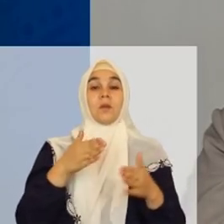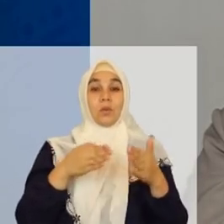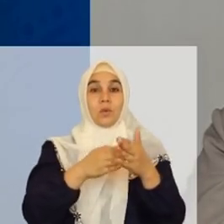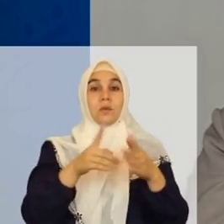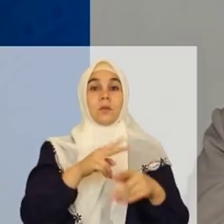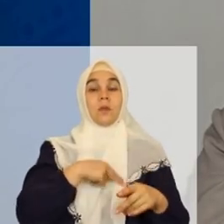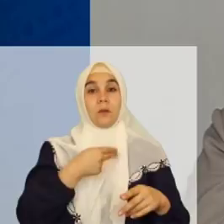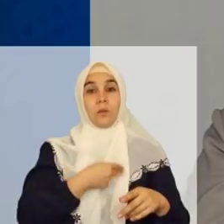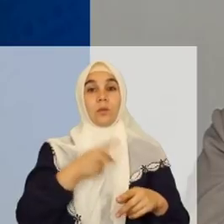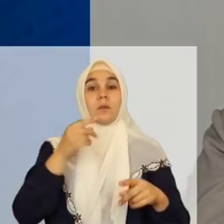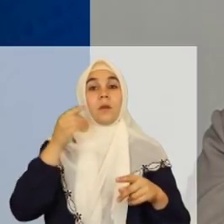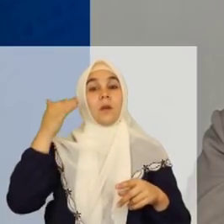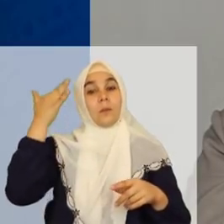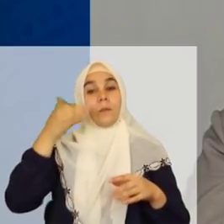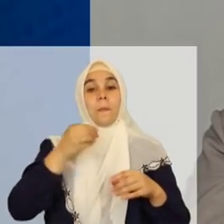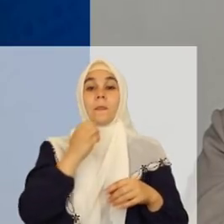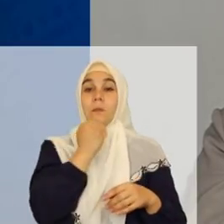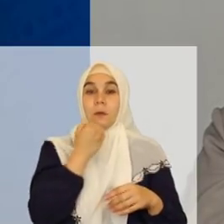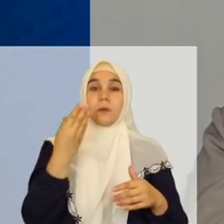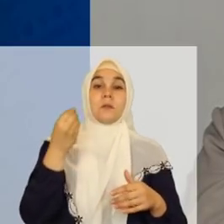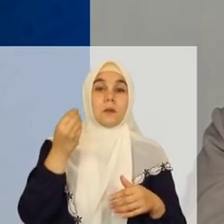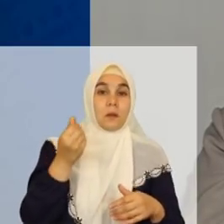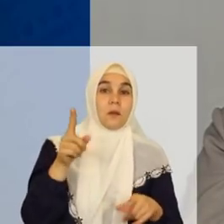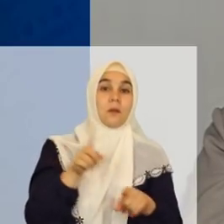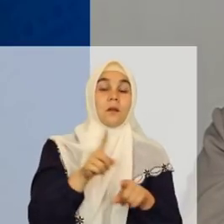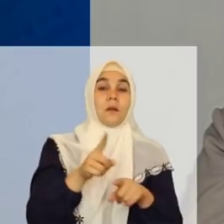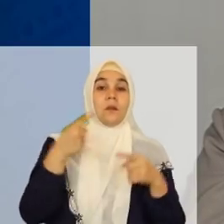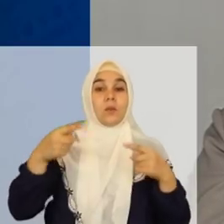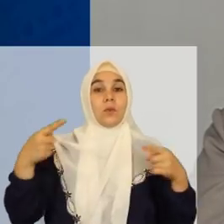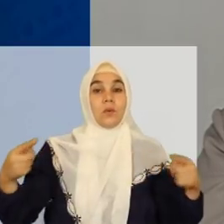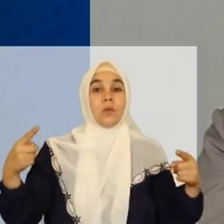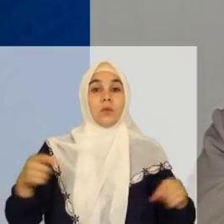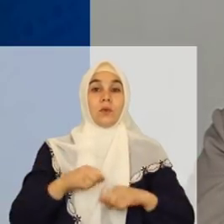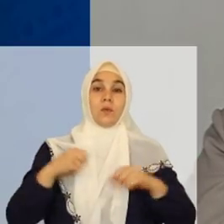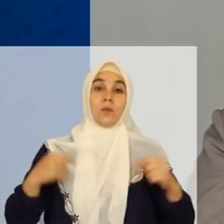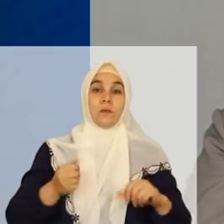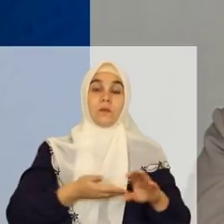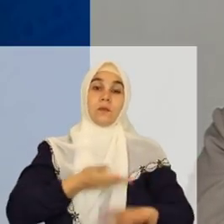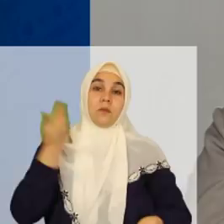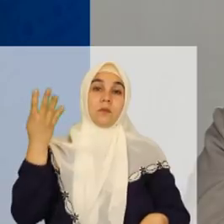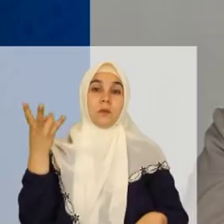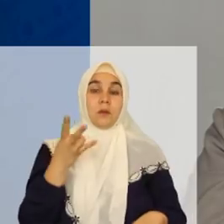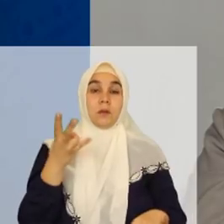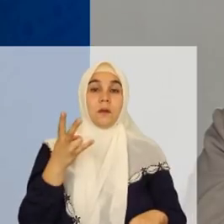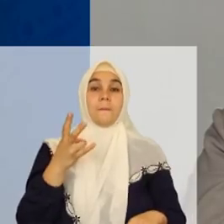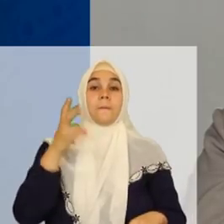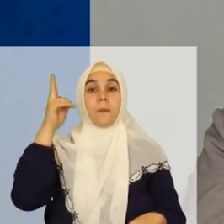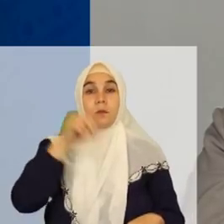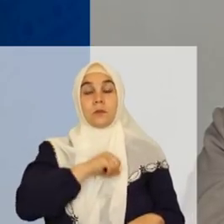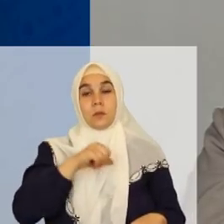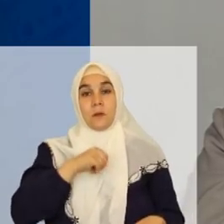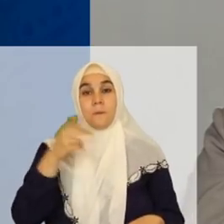o'sha qalbda moli dunyoni muhabbati, boshqa ishlarni muhabbatini chiqarib tashlash kerak. Shunda